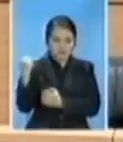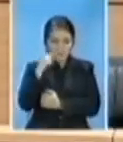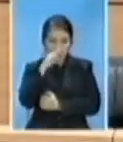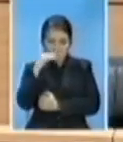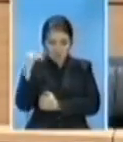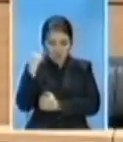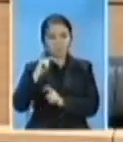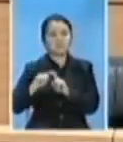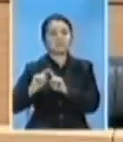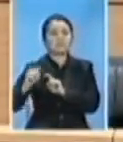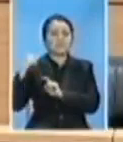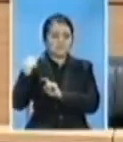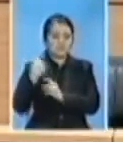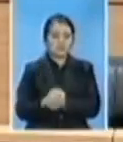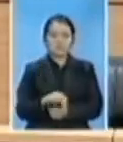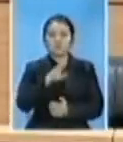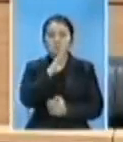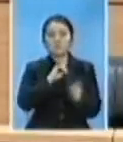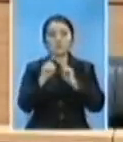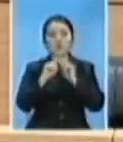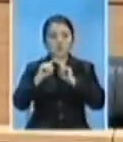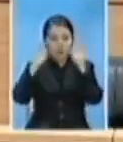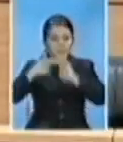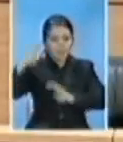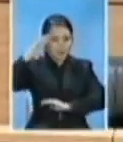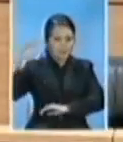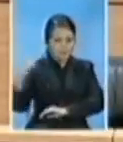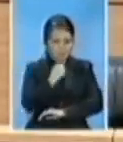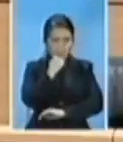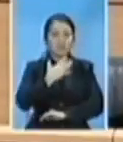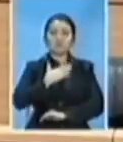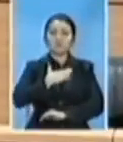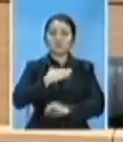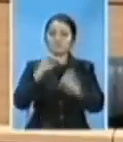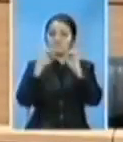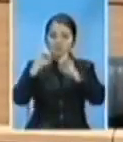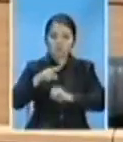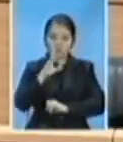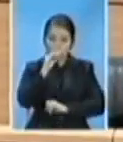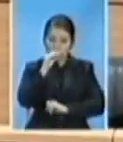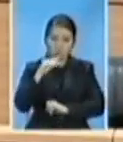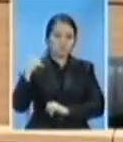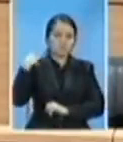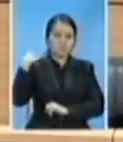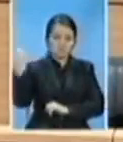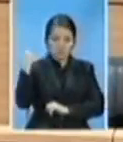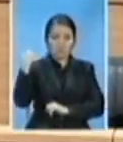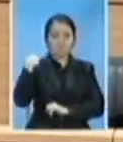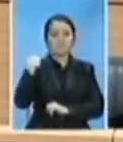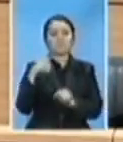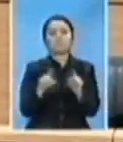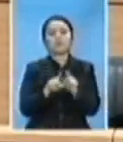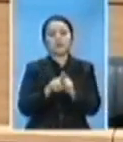โดยเฉพาะถ้าพูดถึงเรื่องเผด็จการทหารแล้วก็ผมไม่เคยไว้เลย